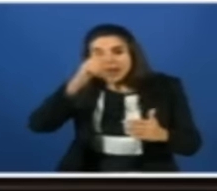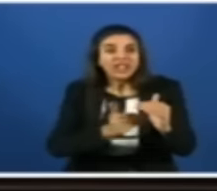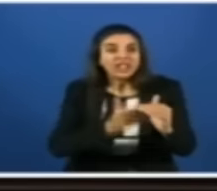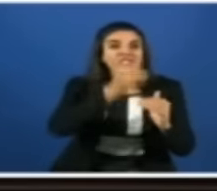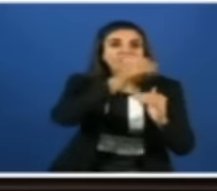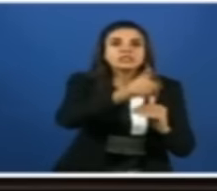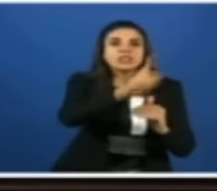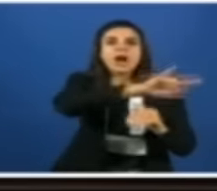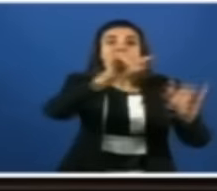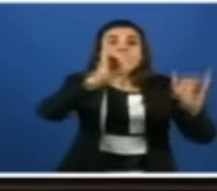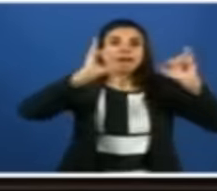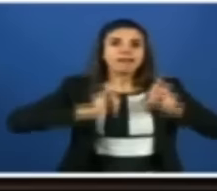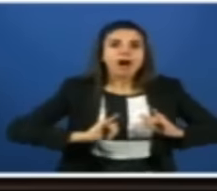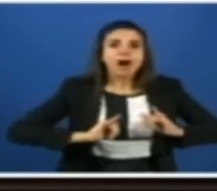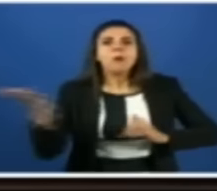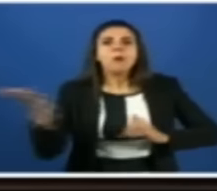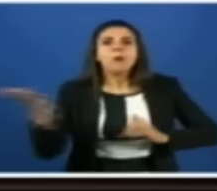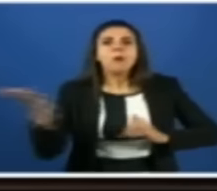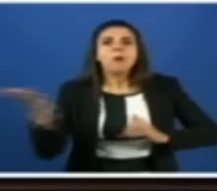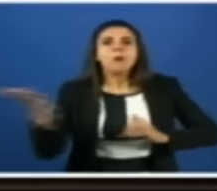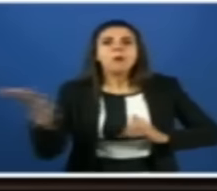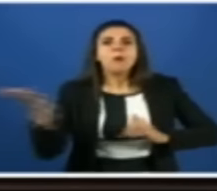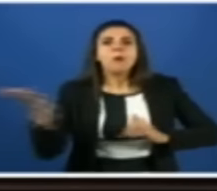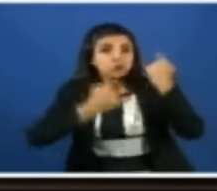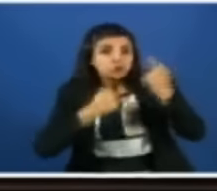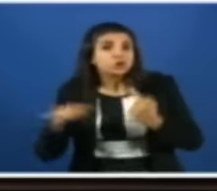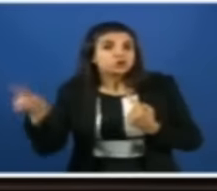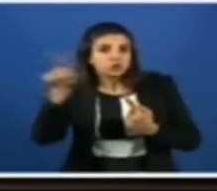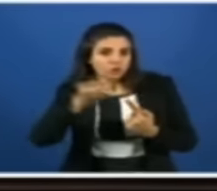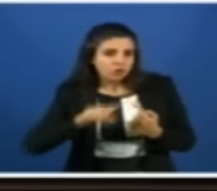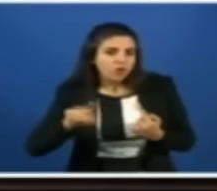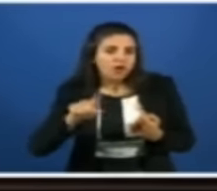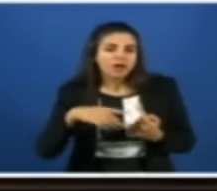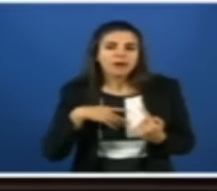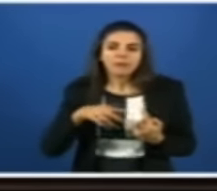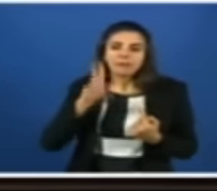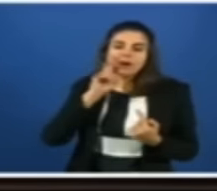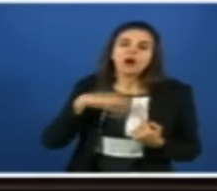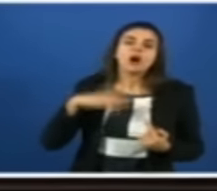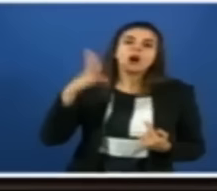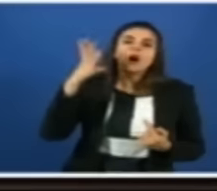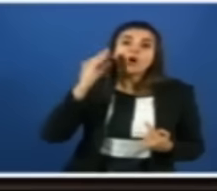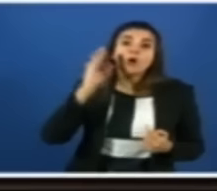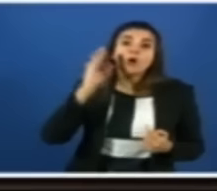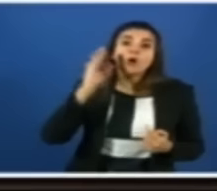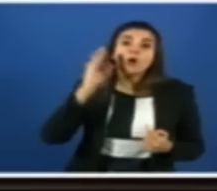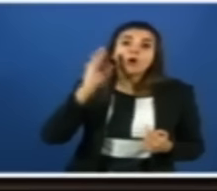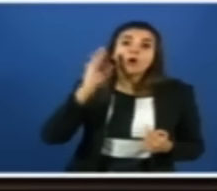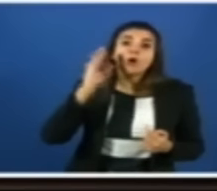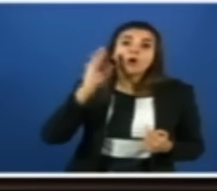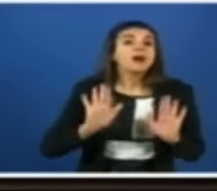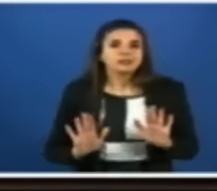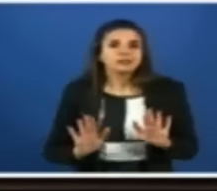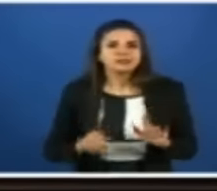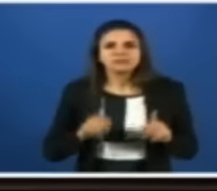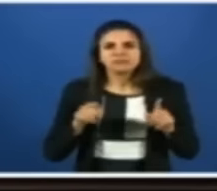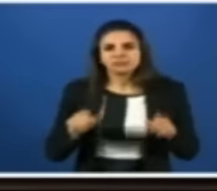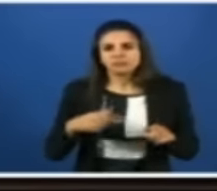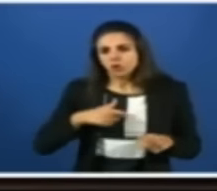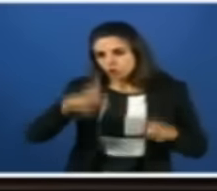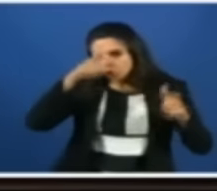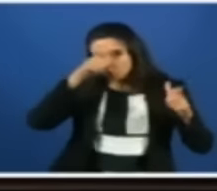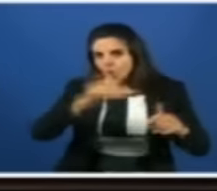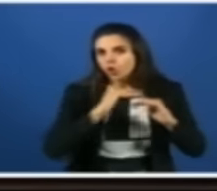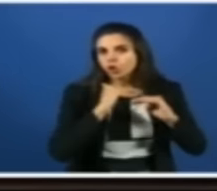olmadığı emperyalist planları gerçekleştirmek. Ancak bu aziz